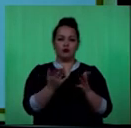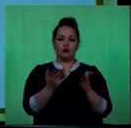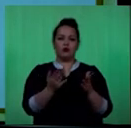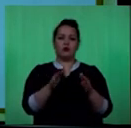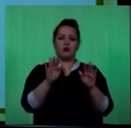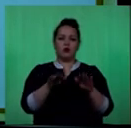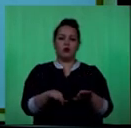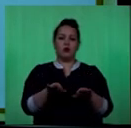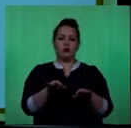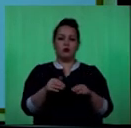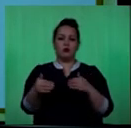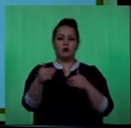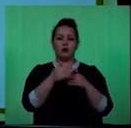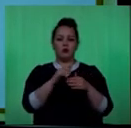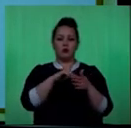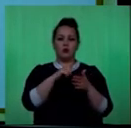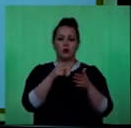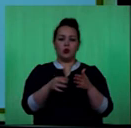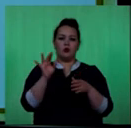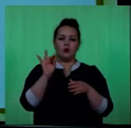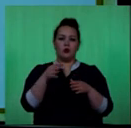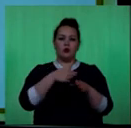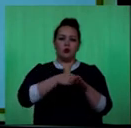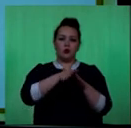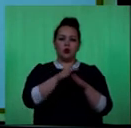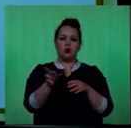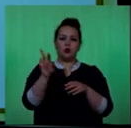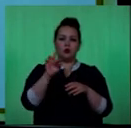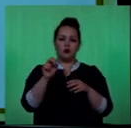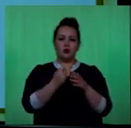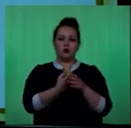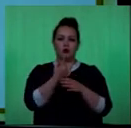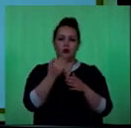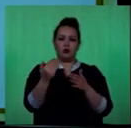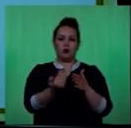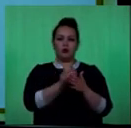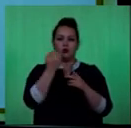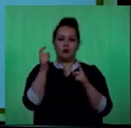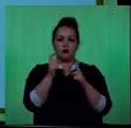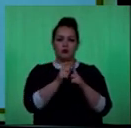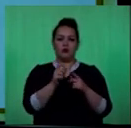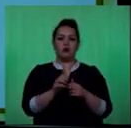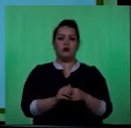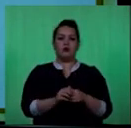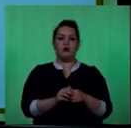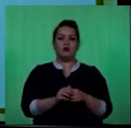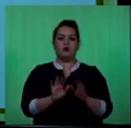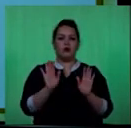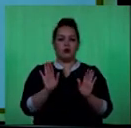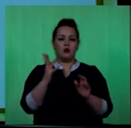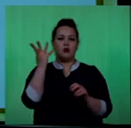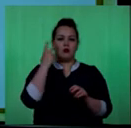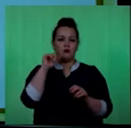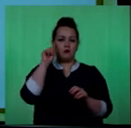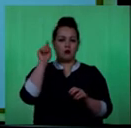находится перед корнем и служит для образования новых слов теперь когда вы знаете